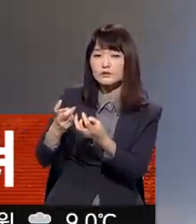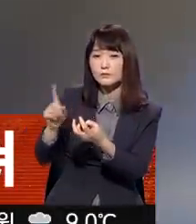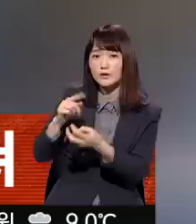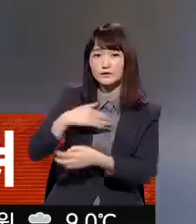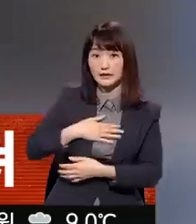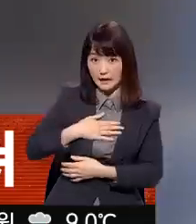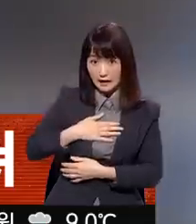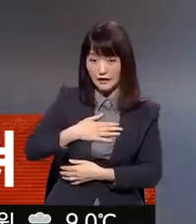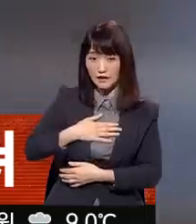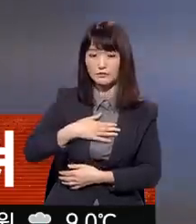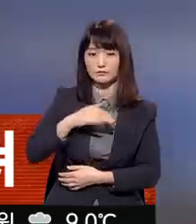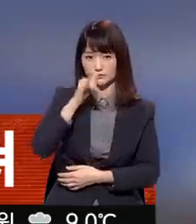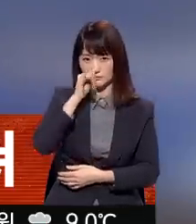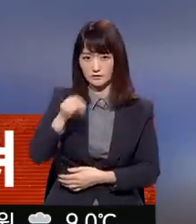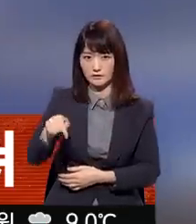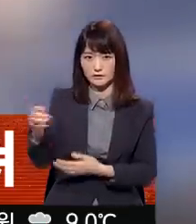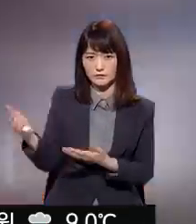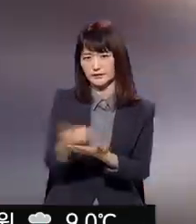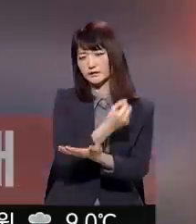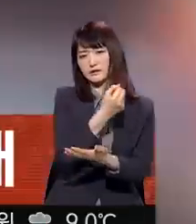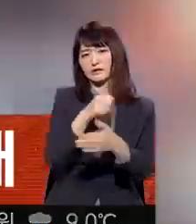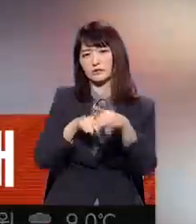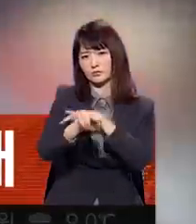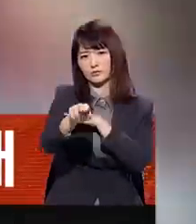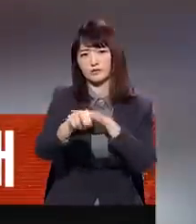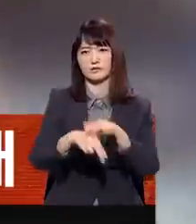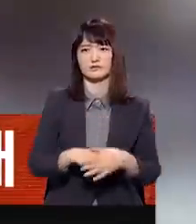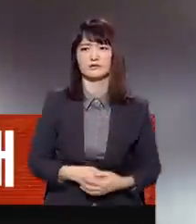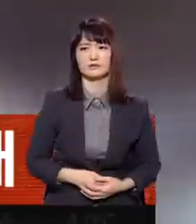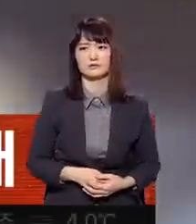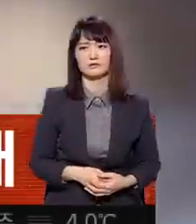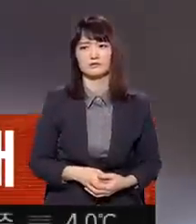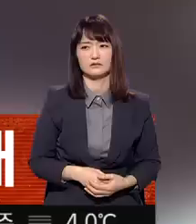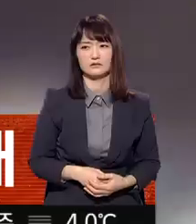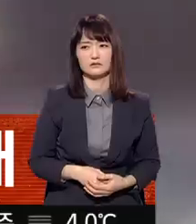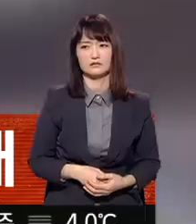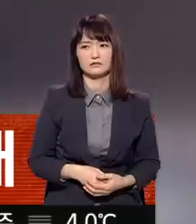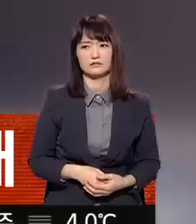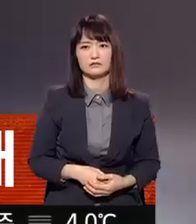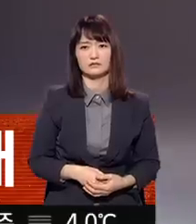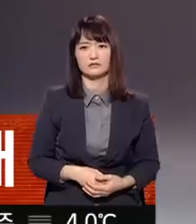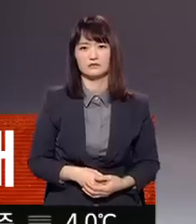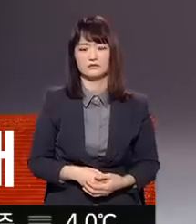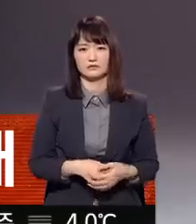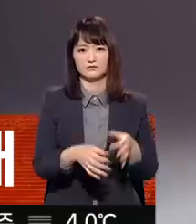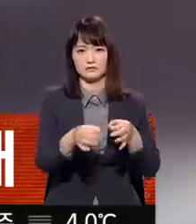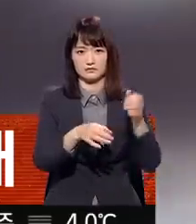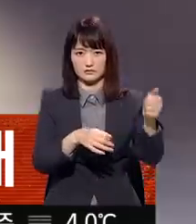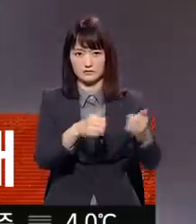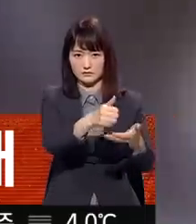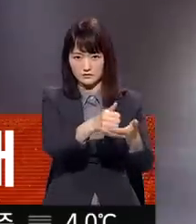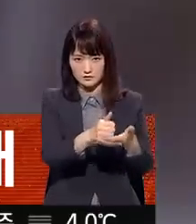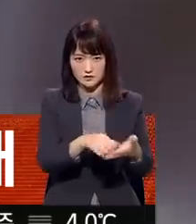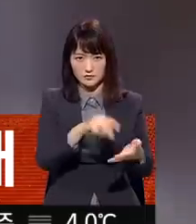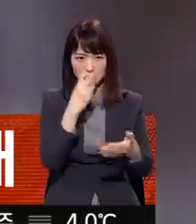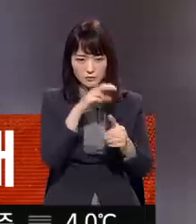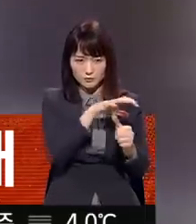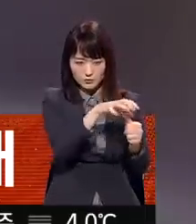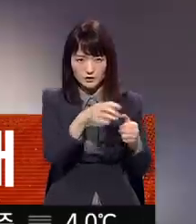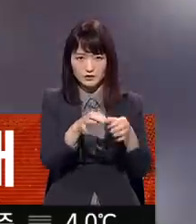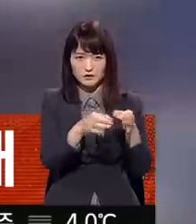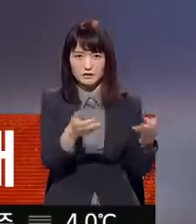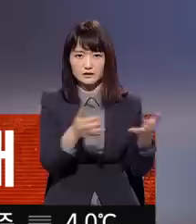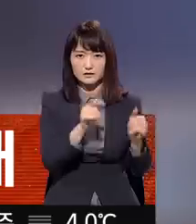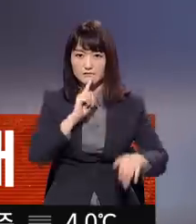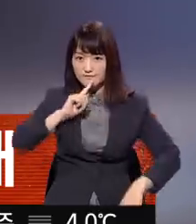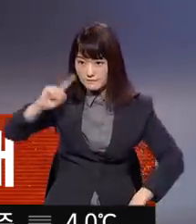다 알고 있었고 그것들만 가져갔다고 했습니다. 아, 알고 들어왔네. 네, 사장은 손님을 먼저 보호했고요. 가게 직원이